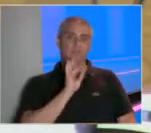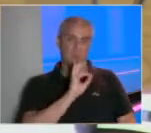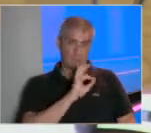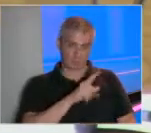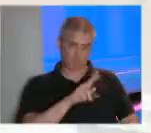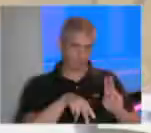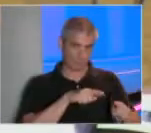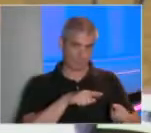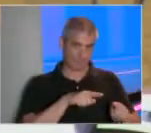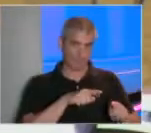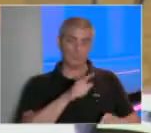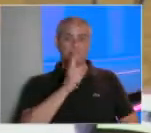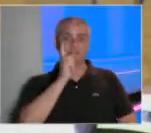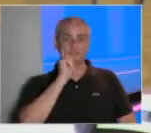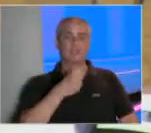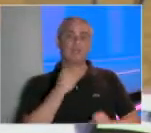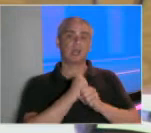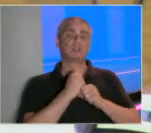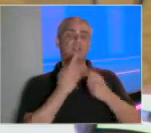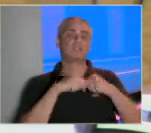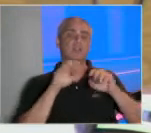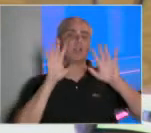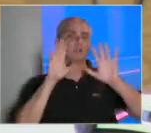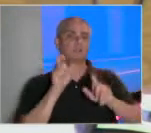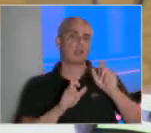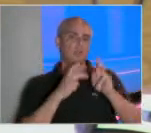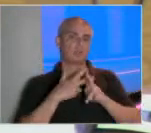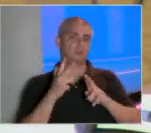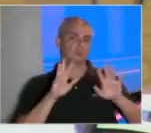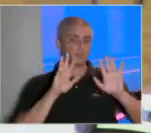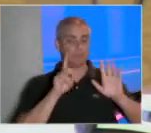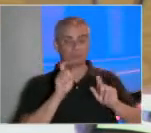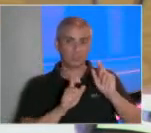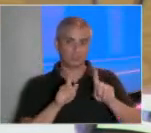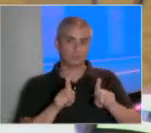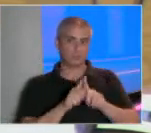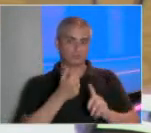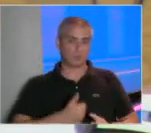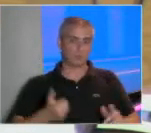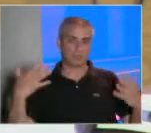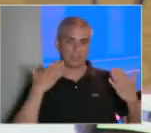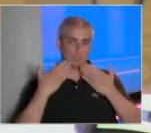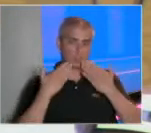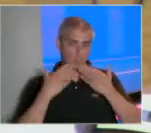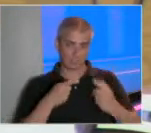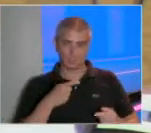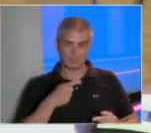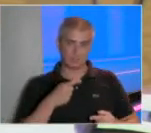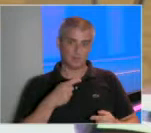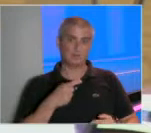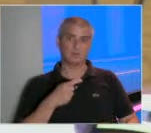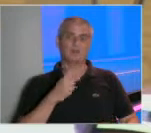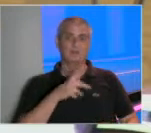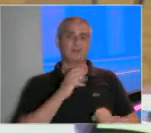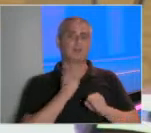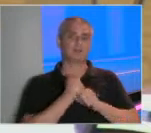של המטופלים. כן. אתה צריך לעשות ועדה של 10 אנשים, 9 אנשים, כמו דירקטוריון, לקבל החלטות, להריץ